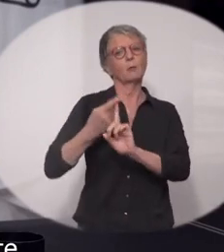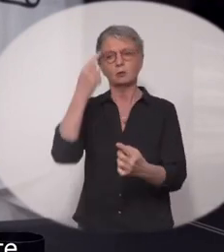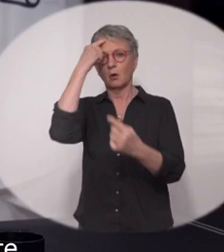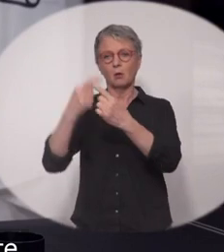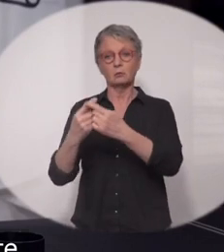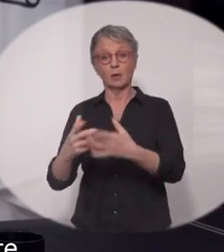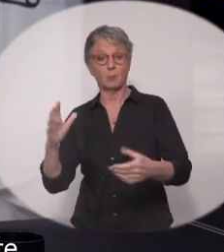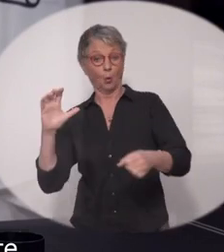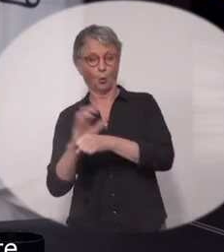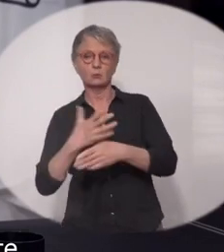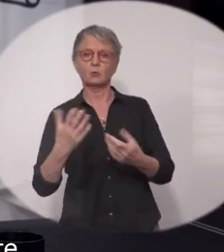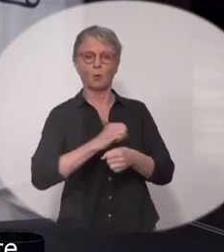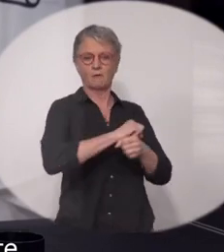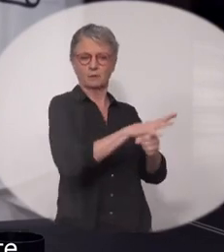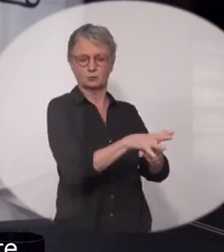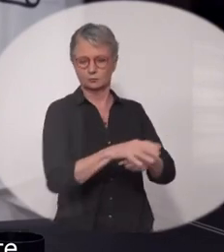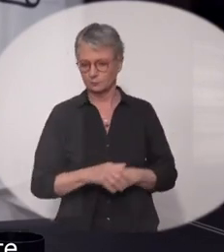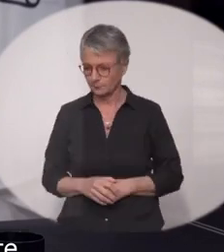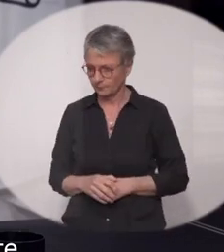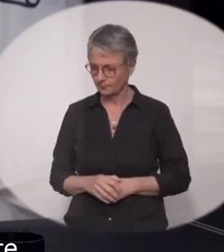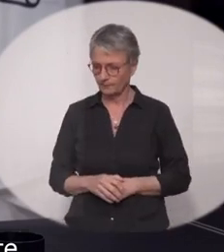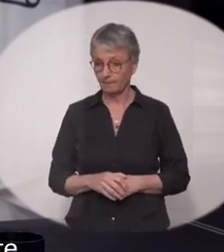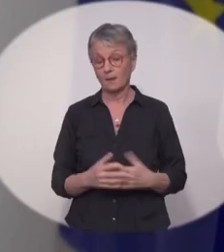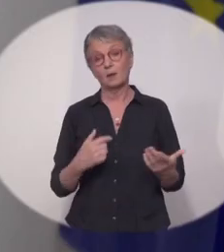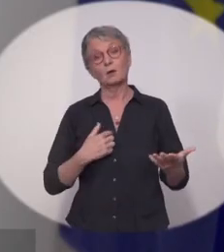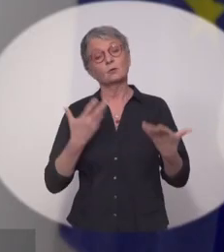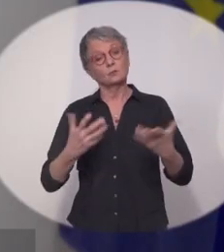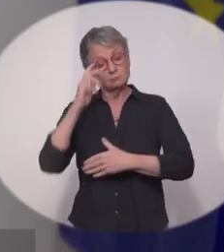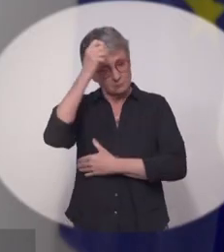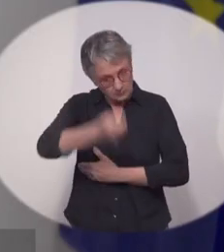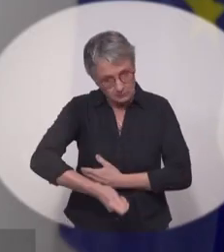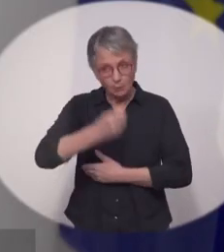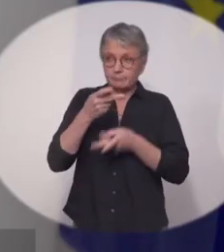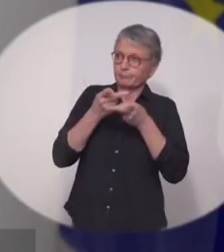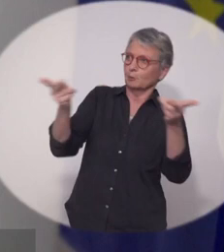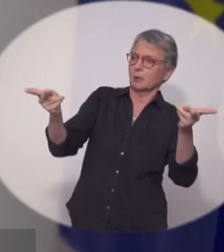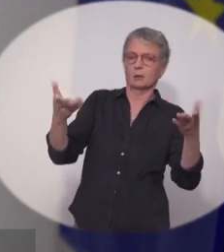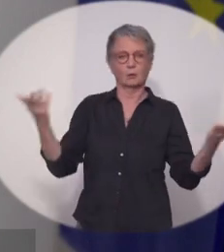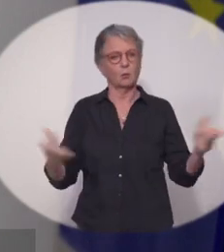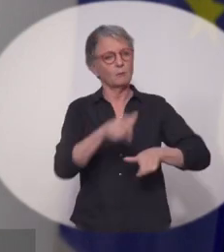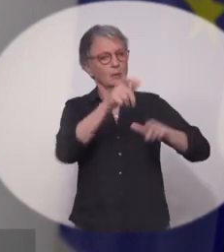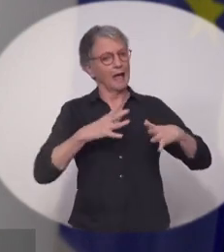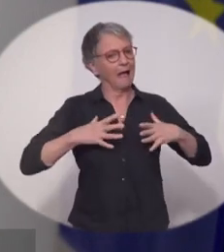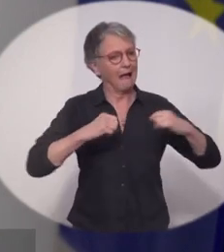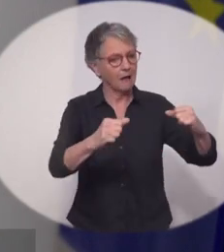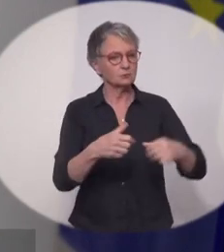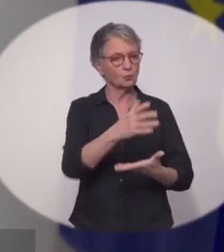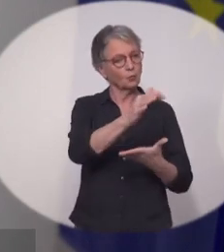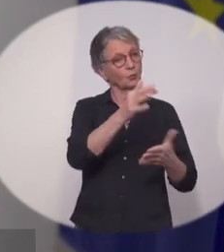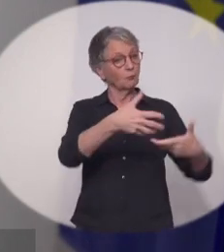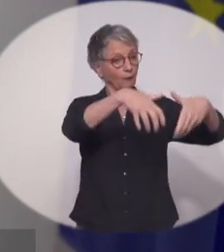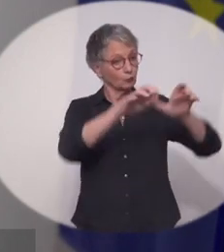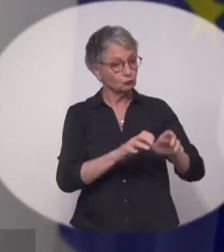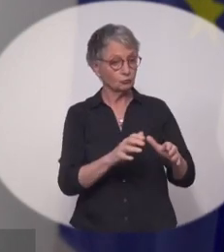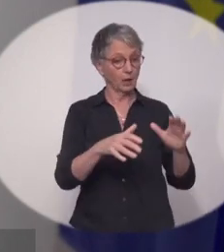dans la riposte collective face aux coronavirus je veux saluer publiquement l'action des fonctionnaires et agents de la